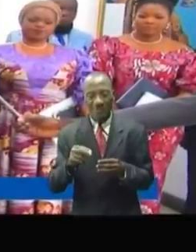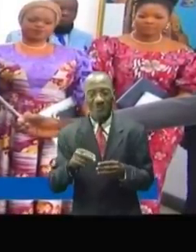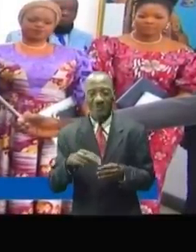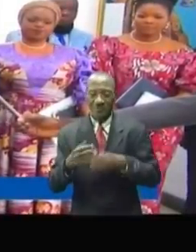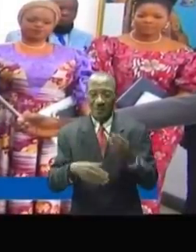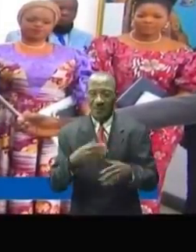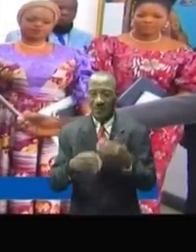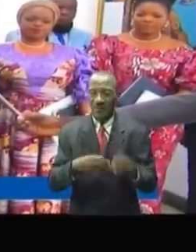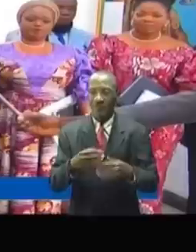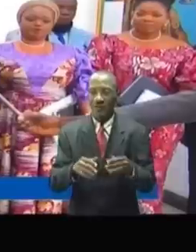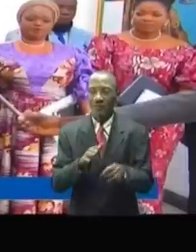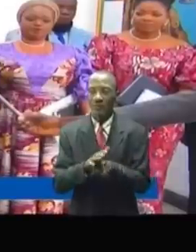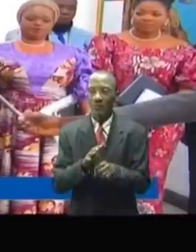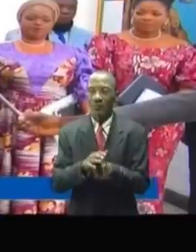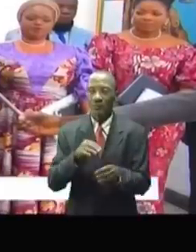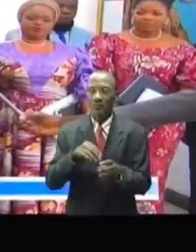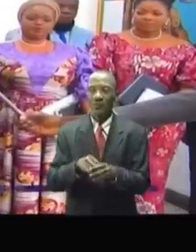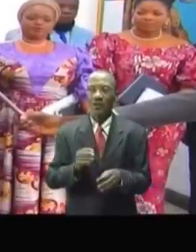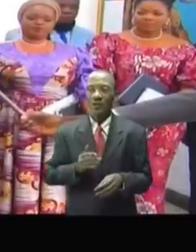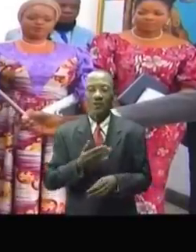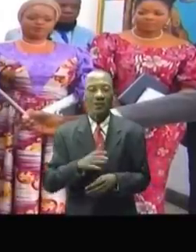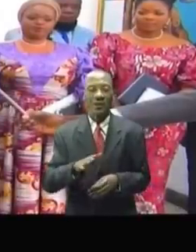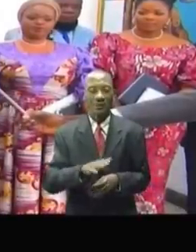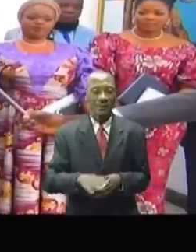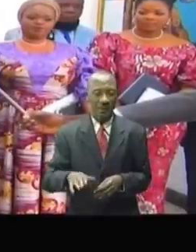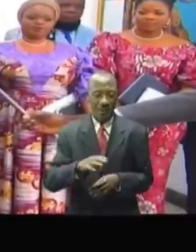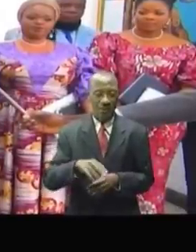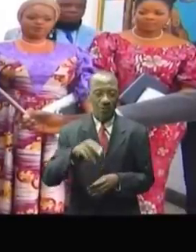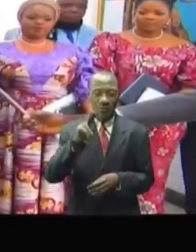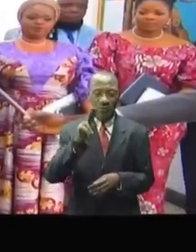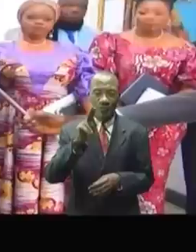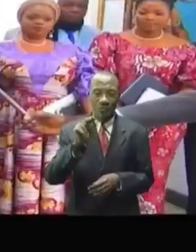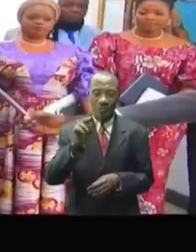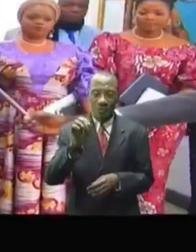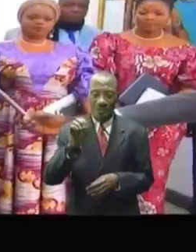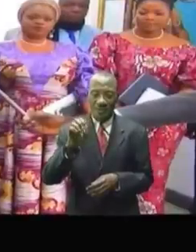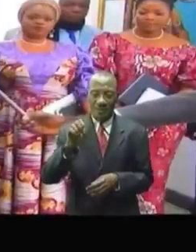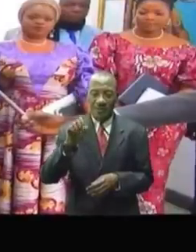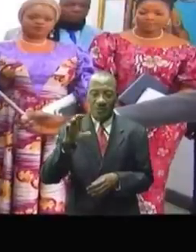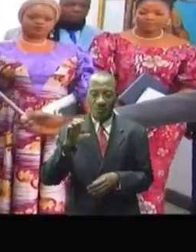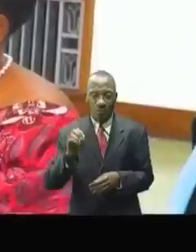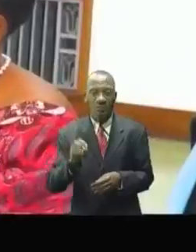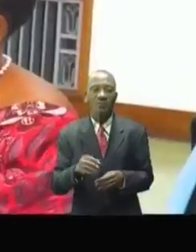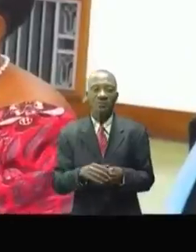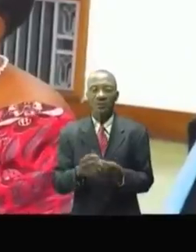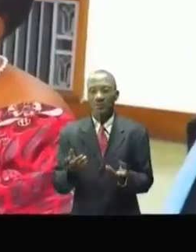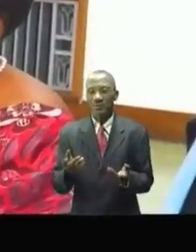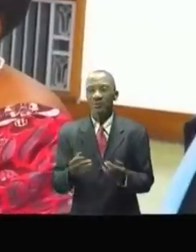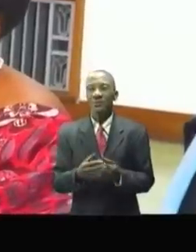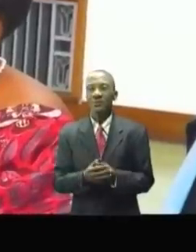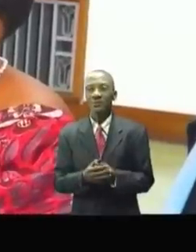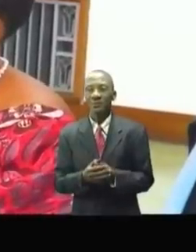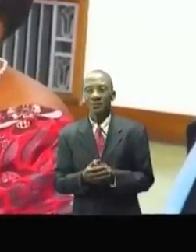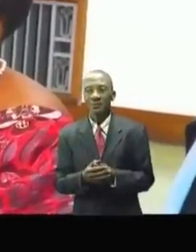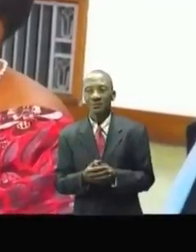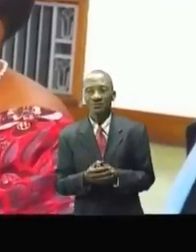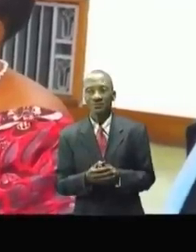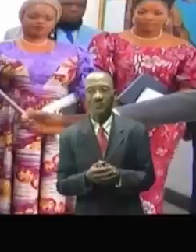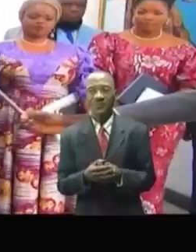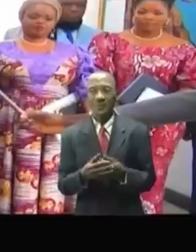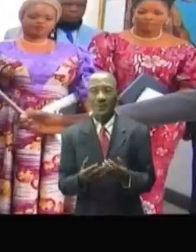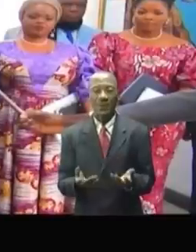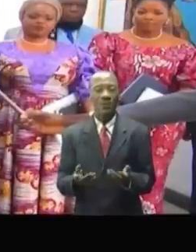2006, le pays est immense, avec des défis logistiques et sécuritaires impressionnants. Donc un défi pour le